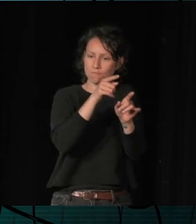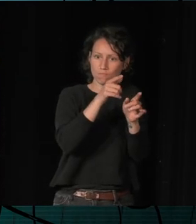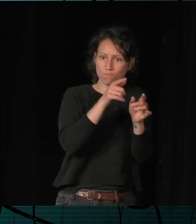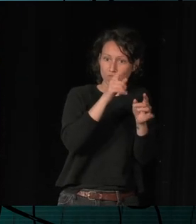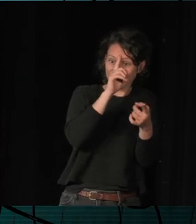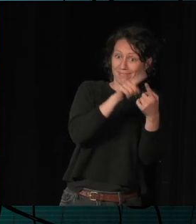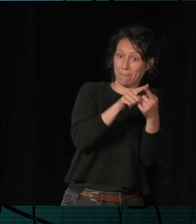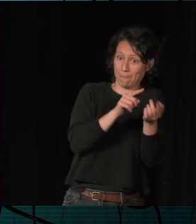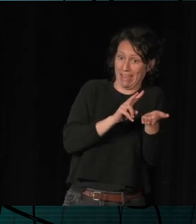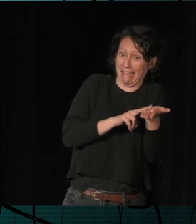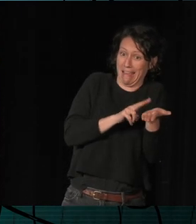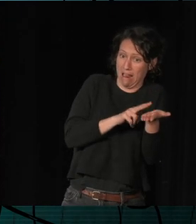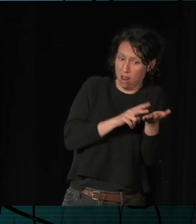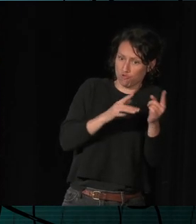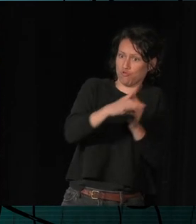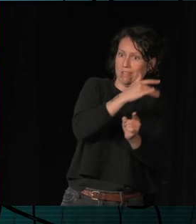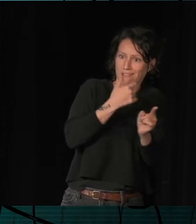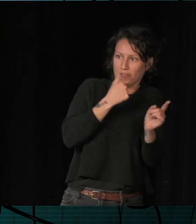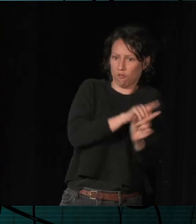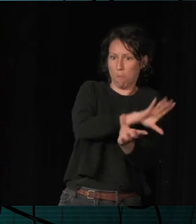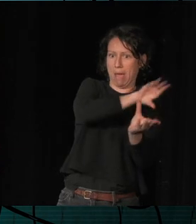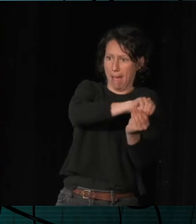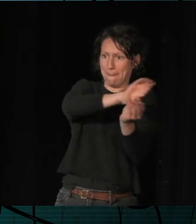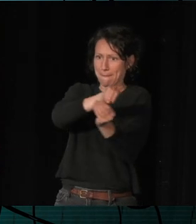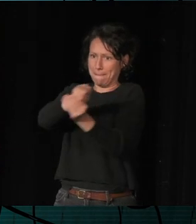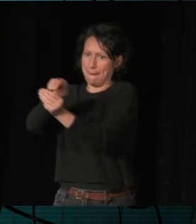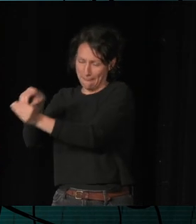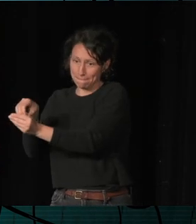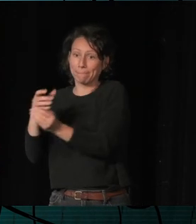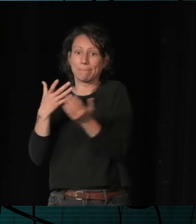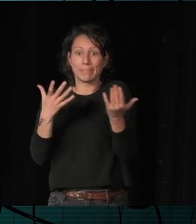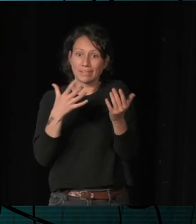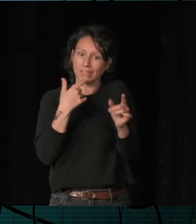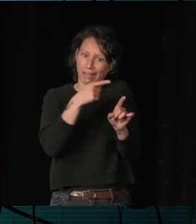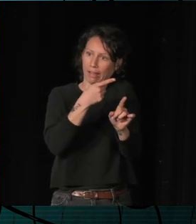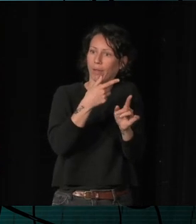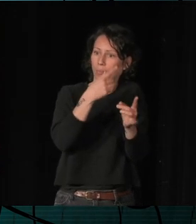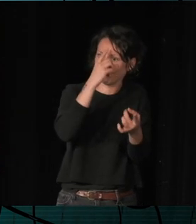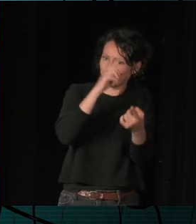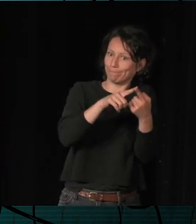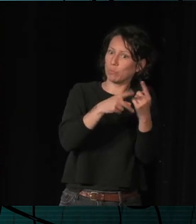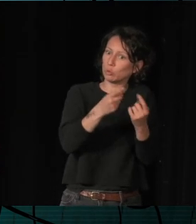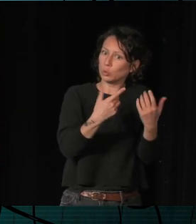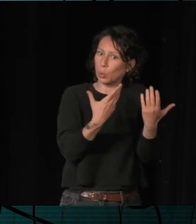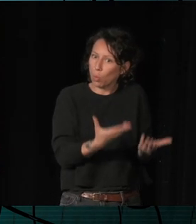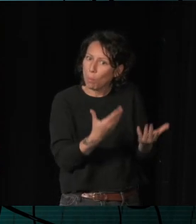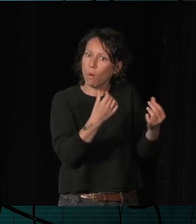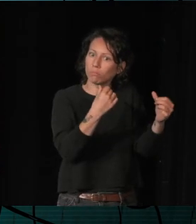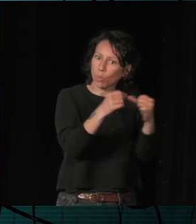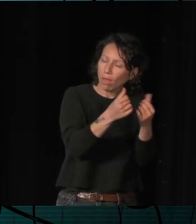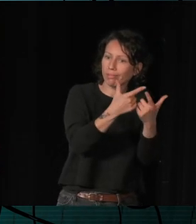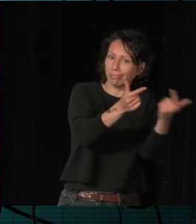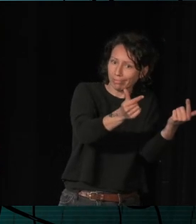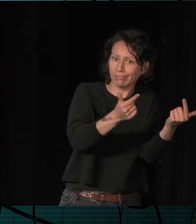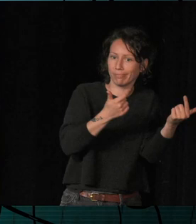en collision ou en tout cas en dialogue avec des problématiques beaucoup plus contemporaines dans le rapport aux idées et le rapport aux